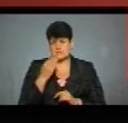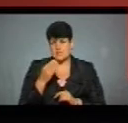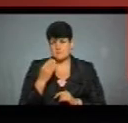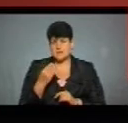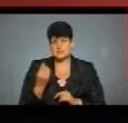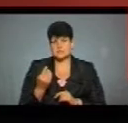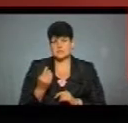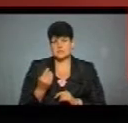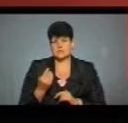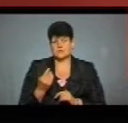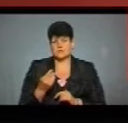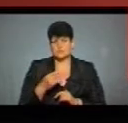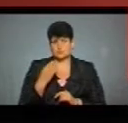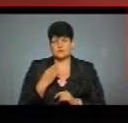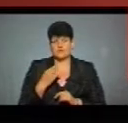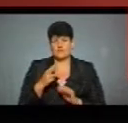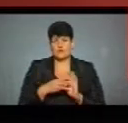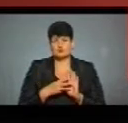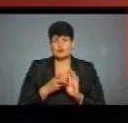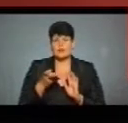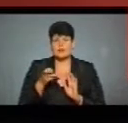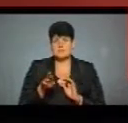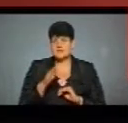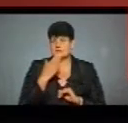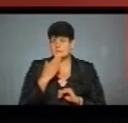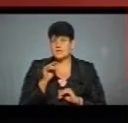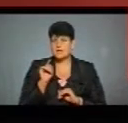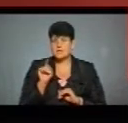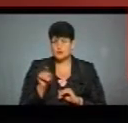Закарпатській митниці 8 липня, де запитали його